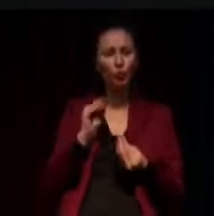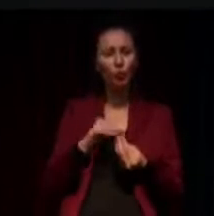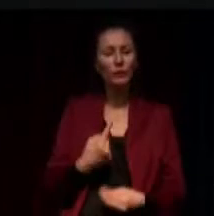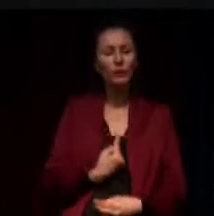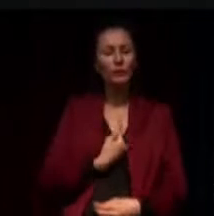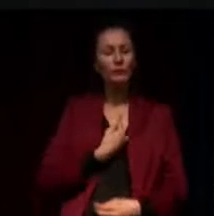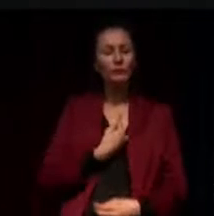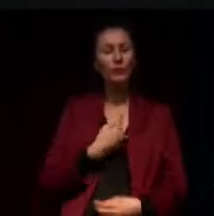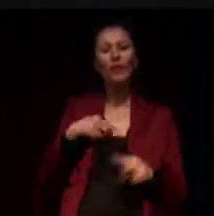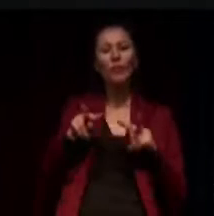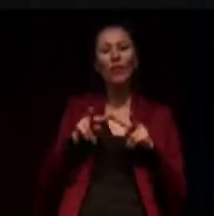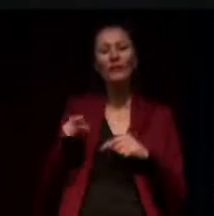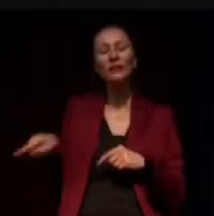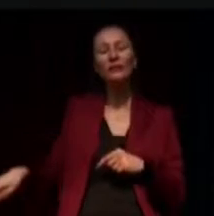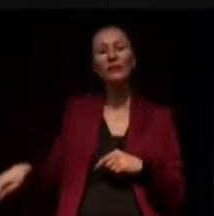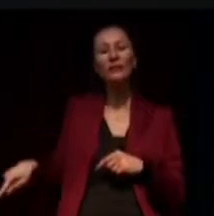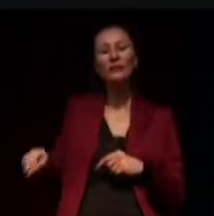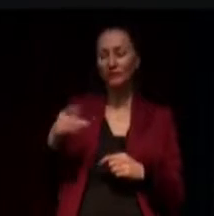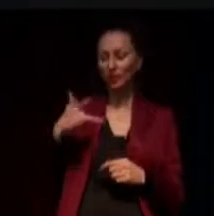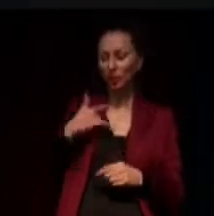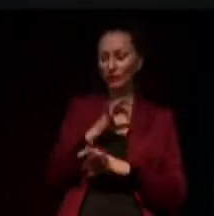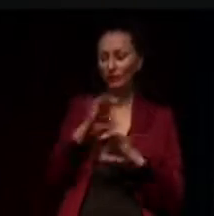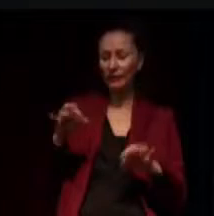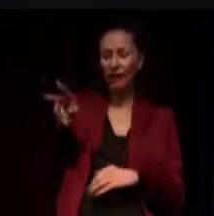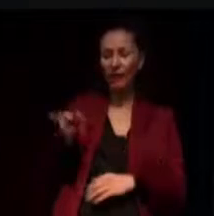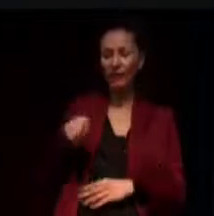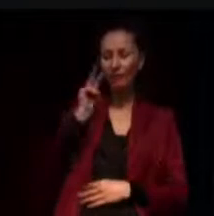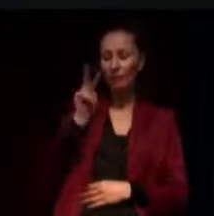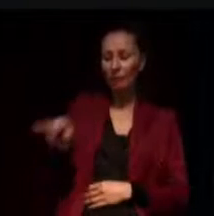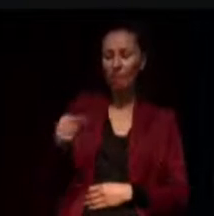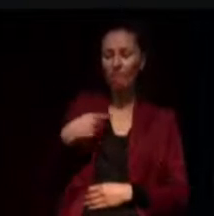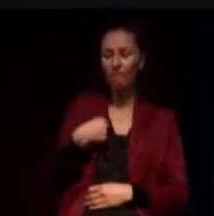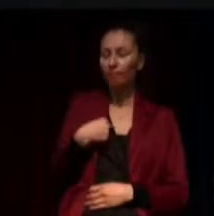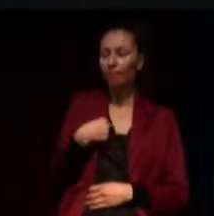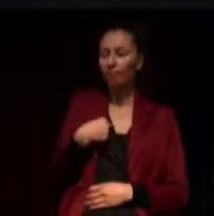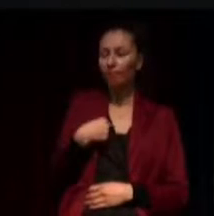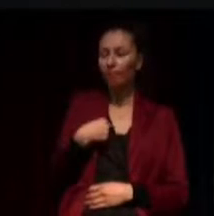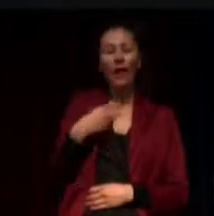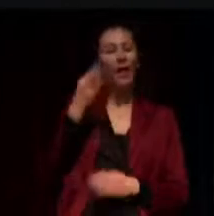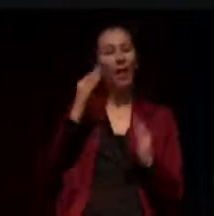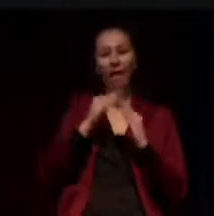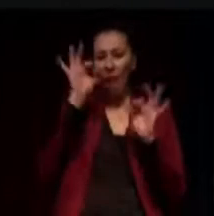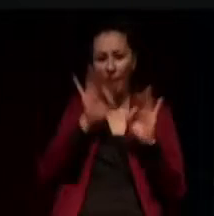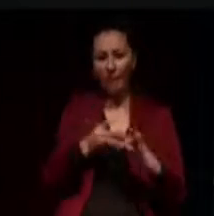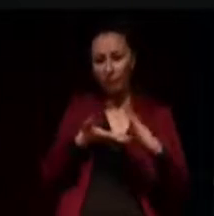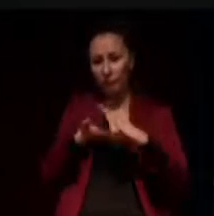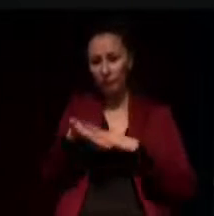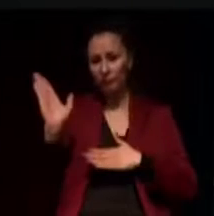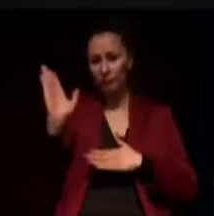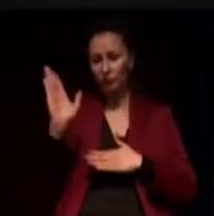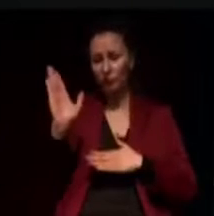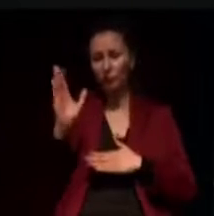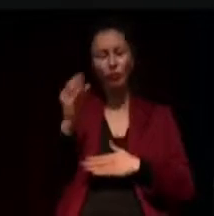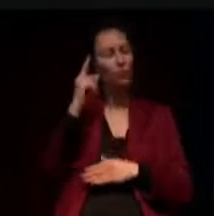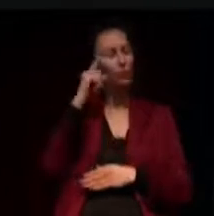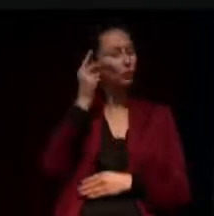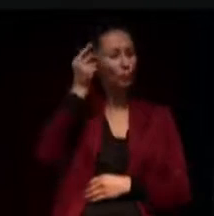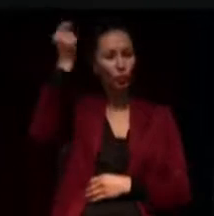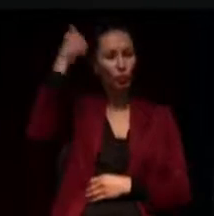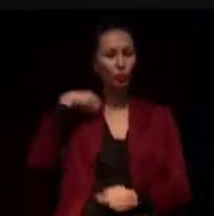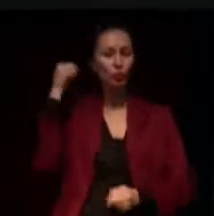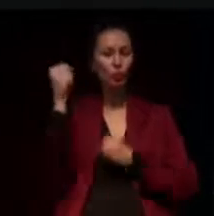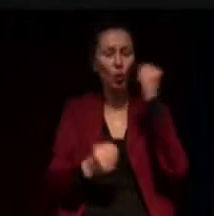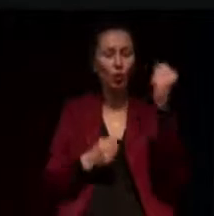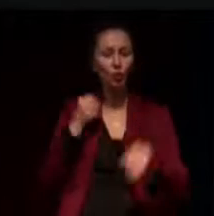hissediyordum. Mübeşşir'i yatakta cansız görünce çok müteessir oldum. Evden hızlıca çıktım, şuursuzca